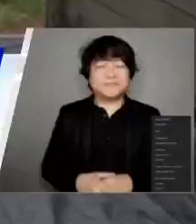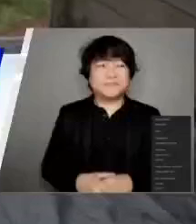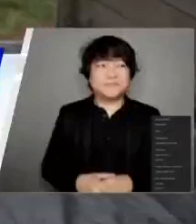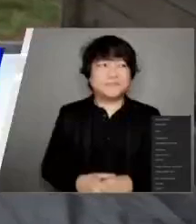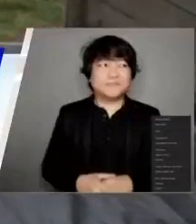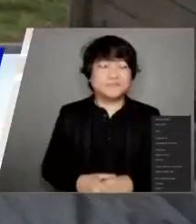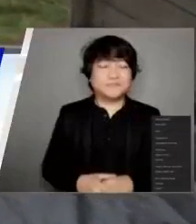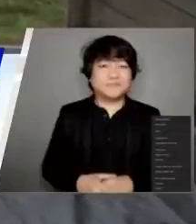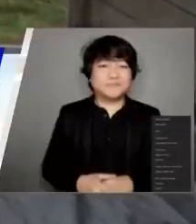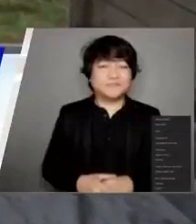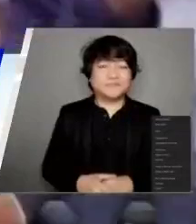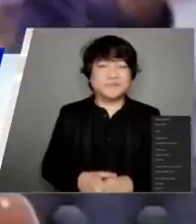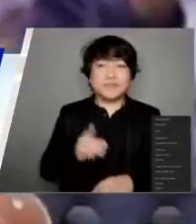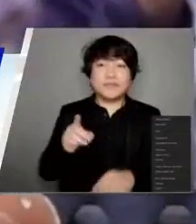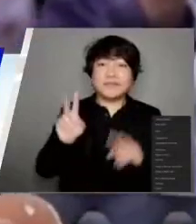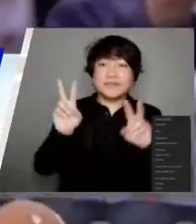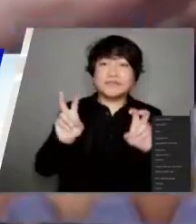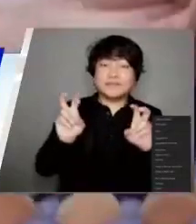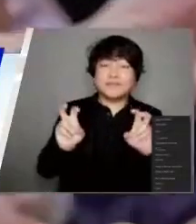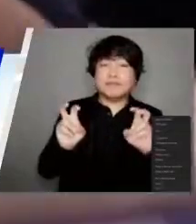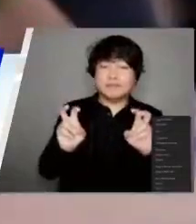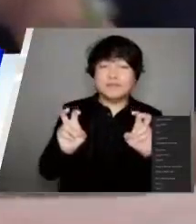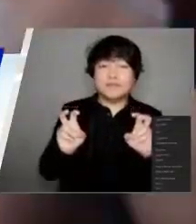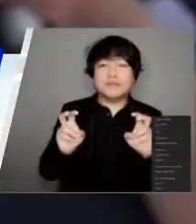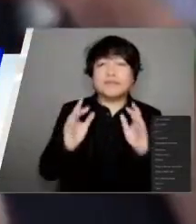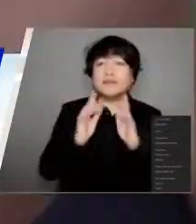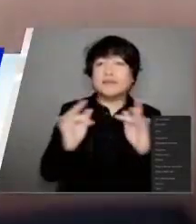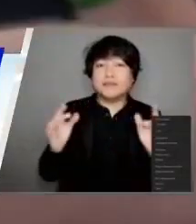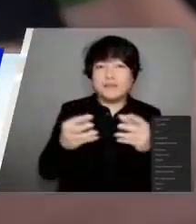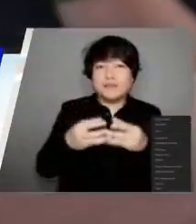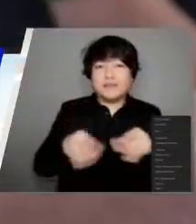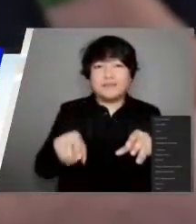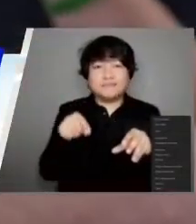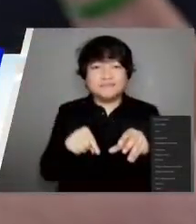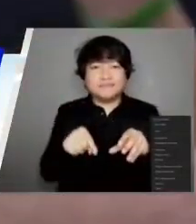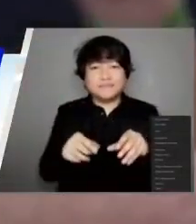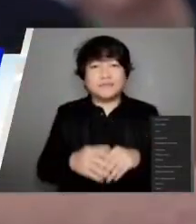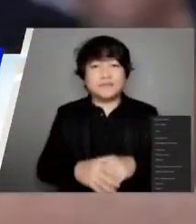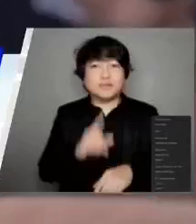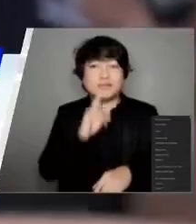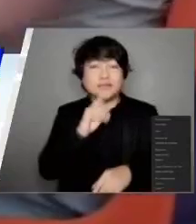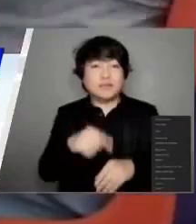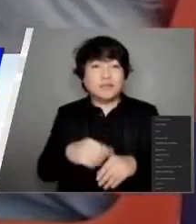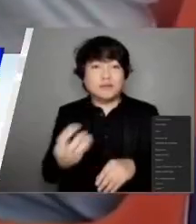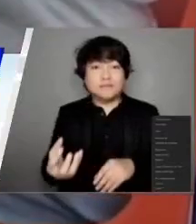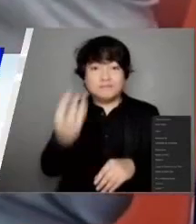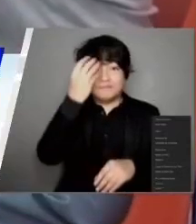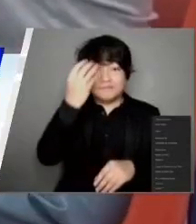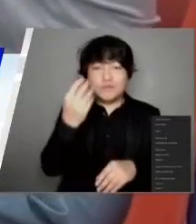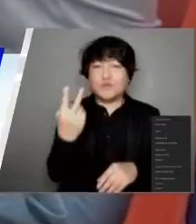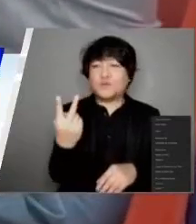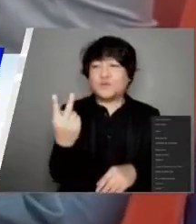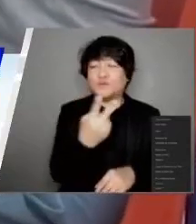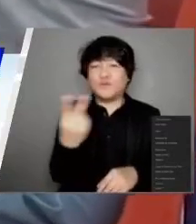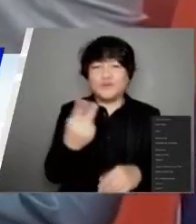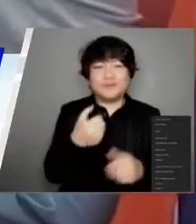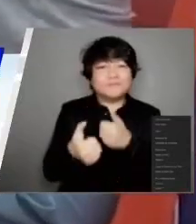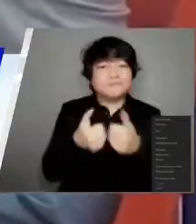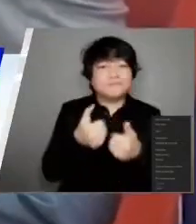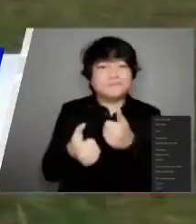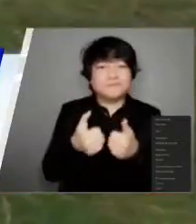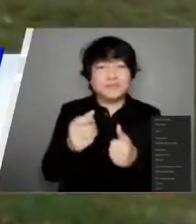Yeah! Egg Russian roulette ang tawag dyan. Tig-anim na itlog ang babasagin sa ulo ng dalawang contestant. At ang unang makakuha